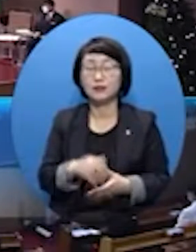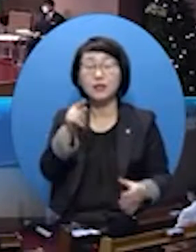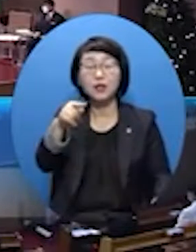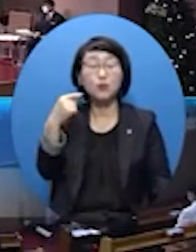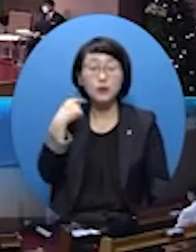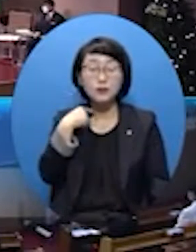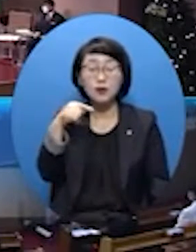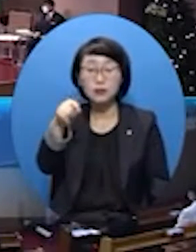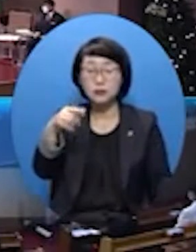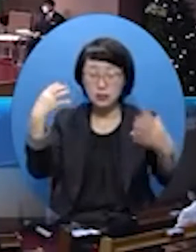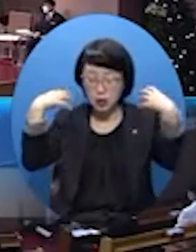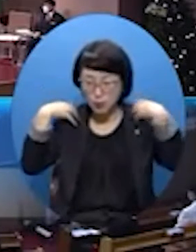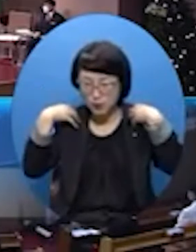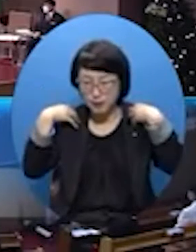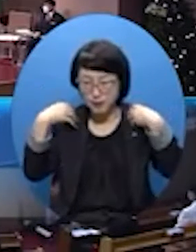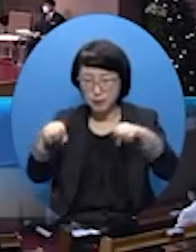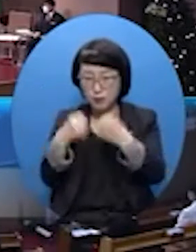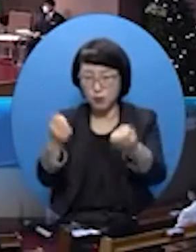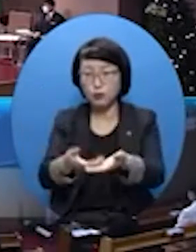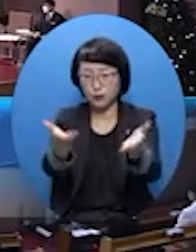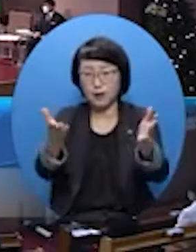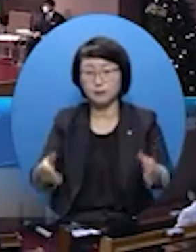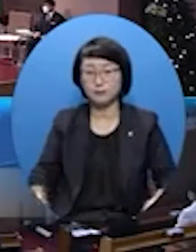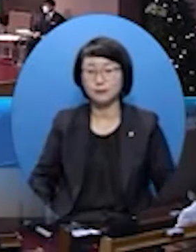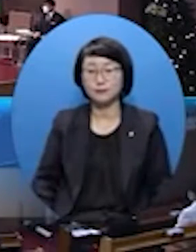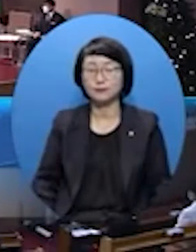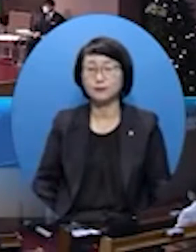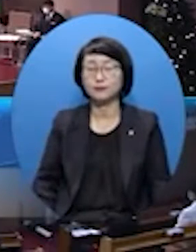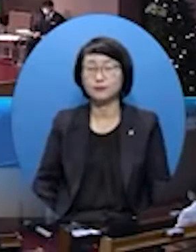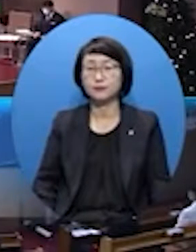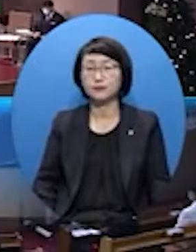내 목에서 그 멍에를 꺾으리라.